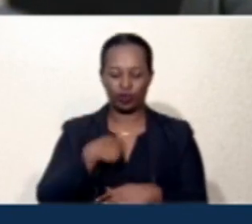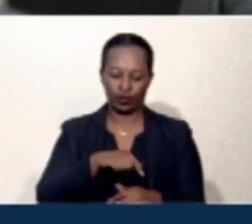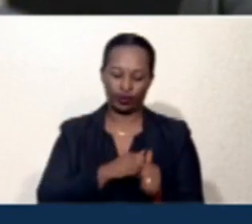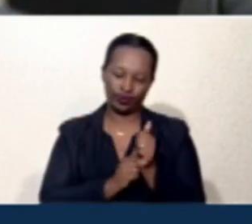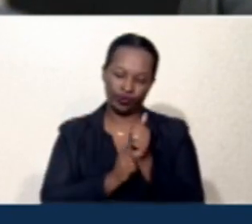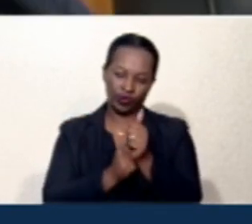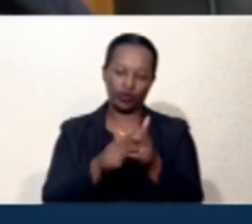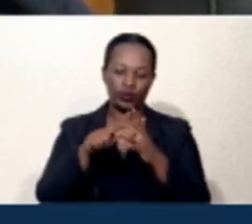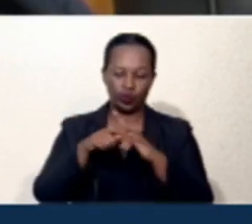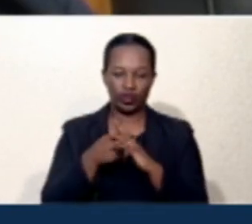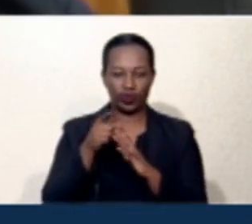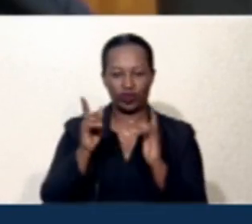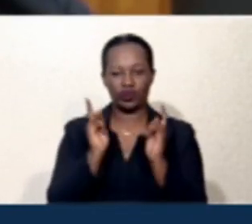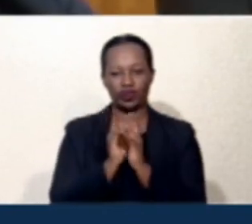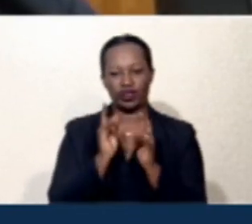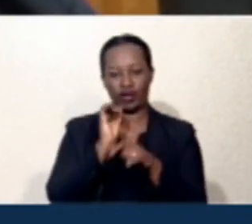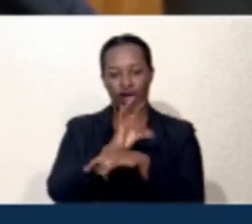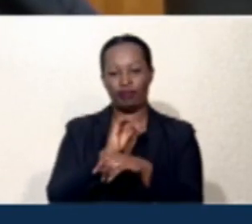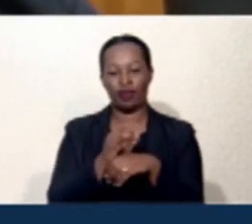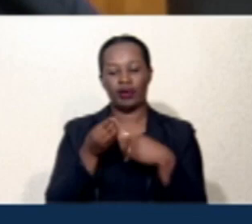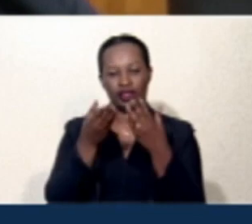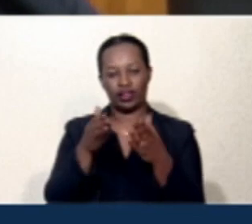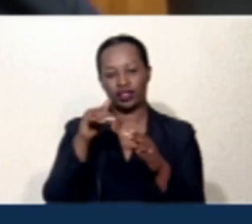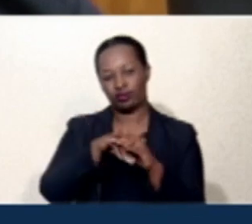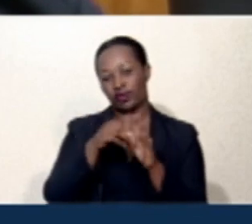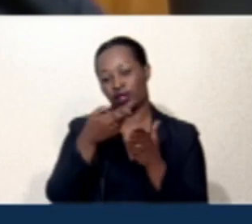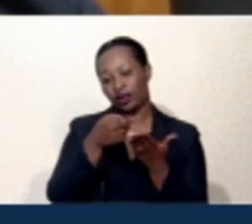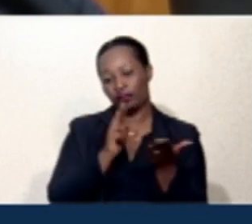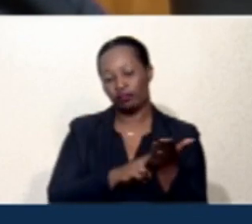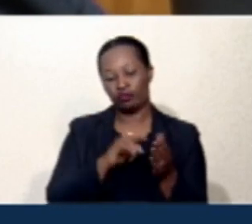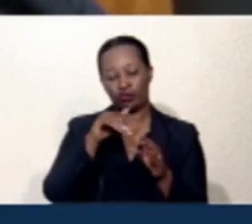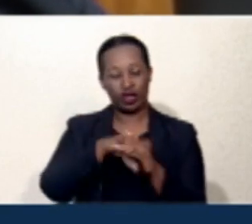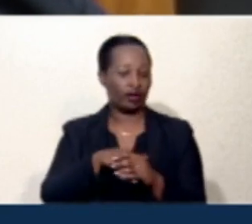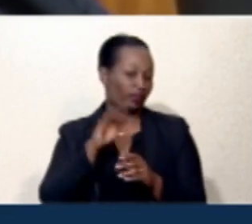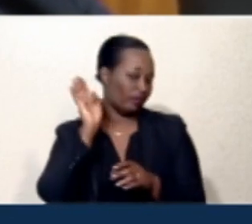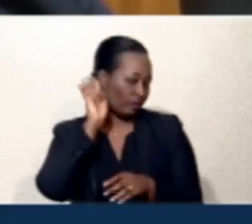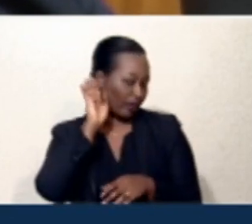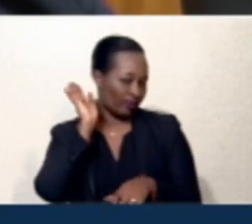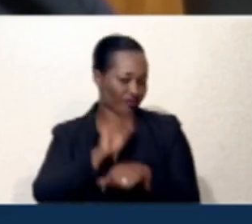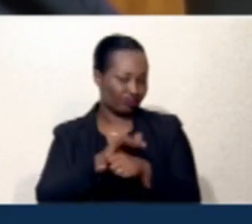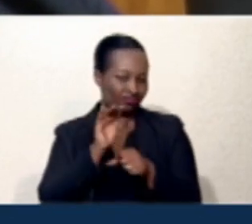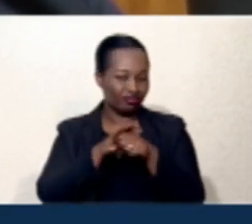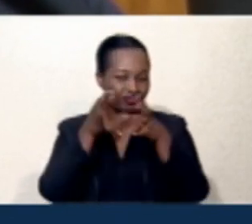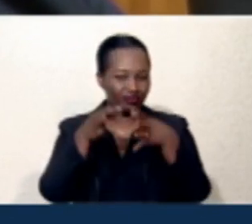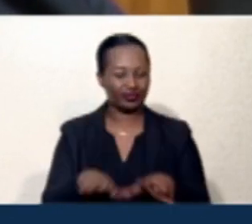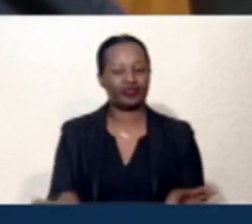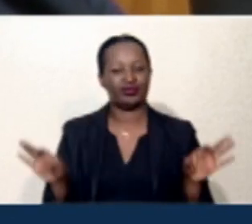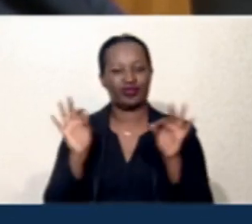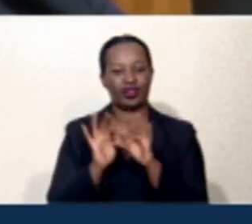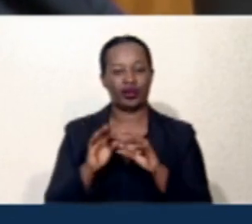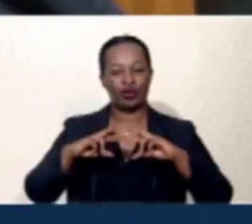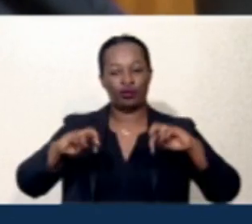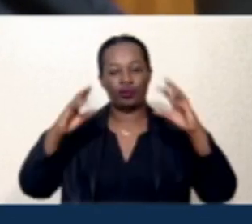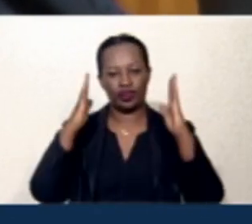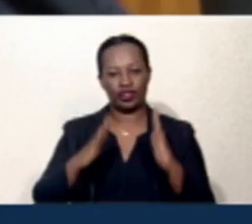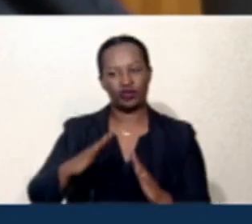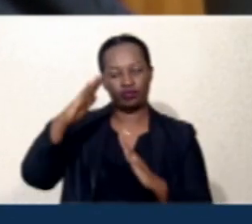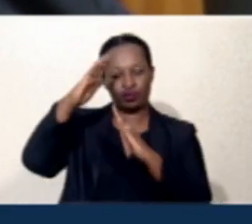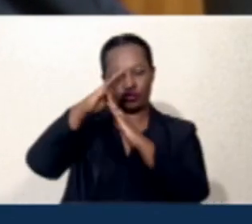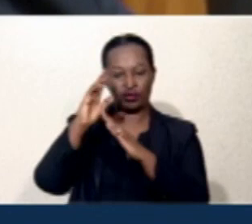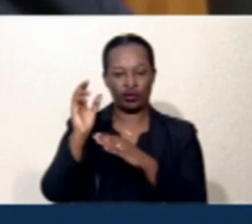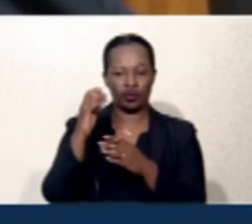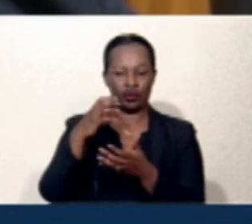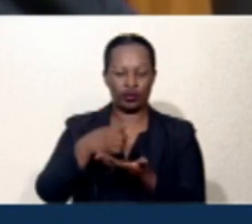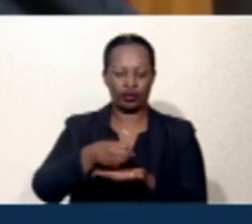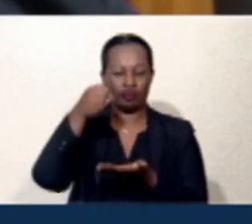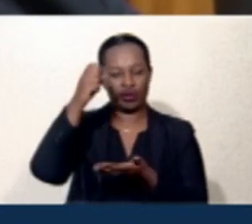nama batanze. Muri iyi raporo harimo amakuru menshi mu by'ukuri y'ingenzi umugenzuzi mukuru w'imari ya leta